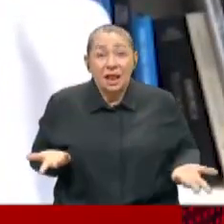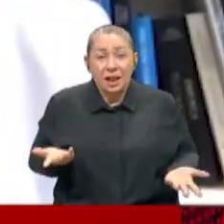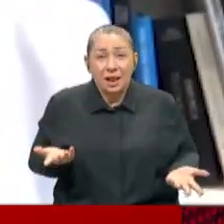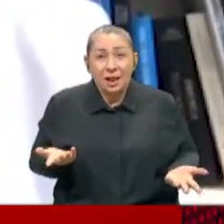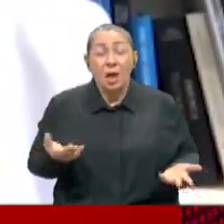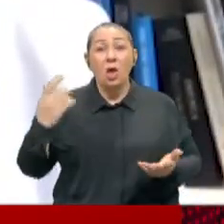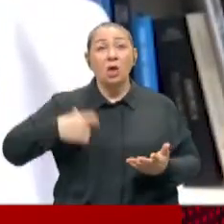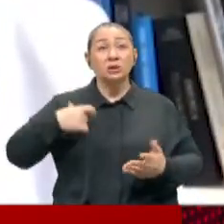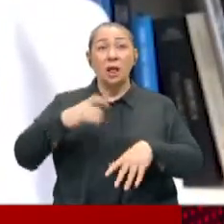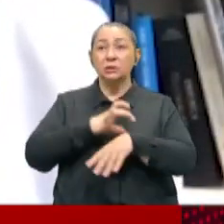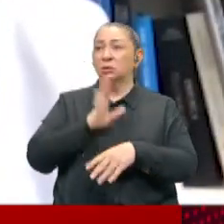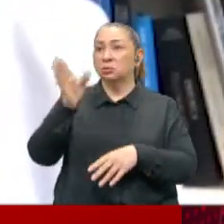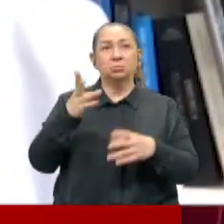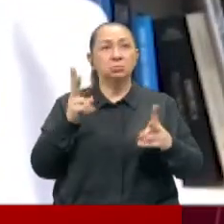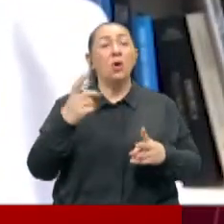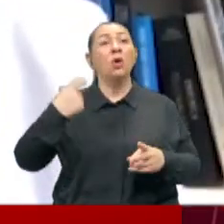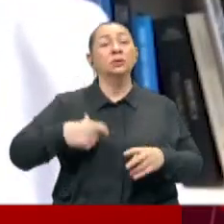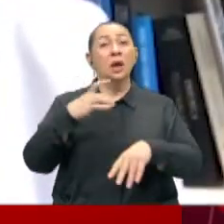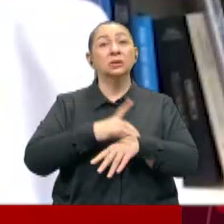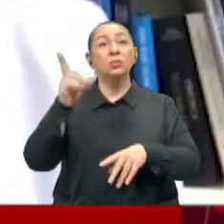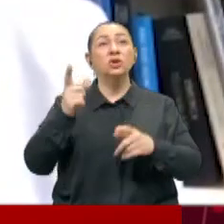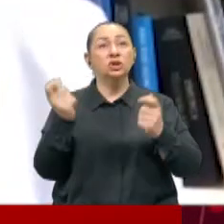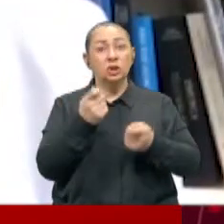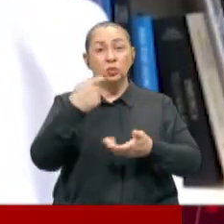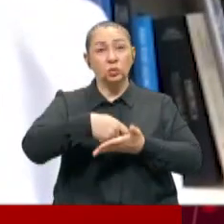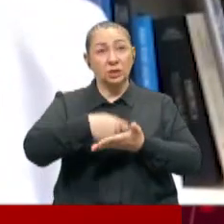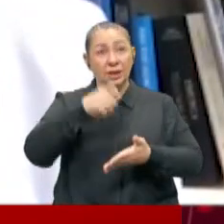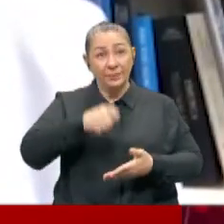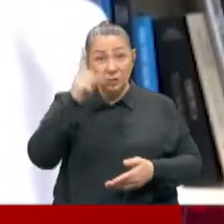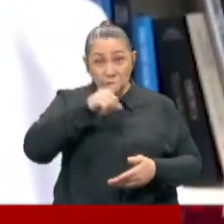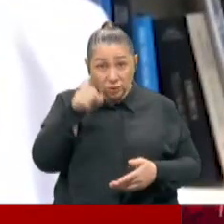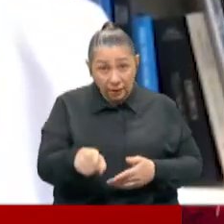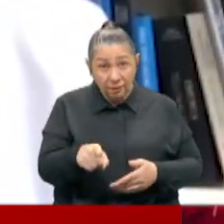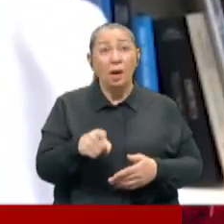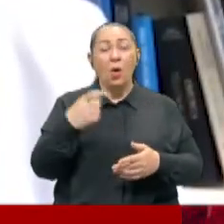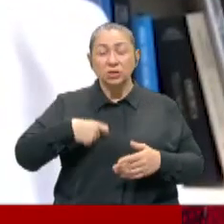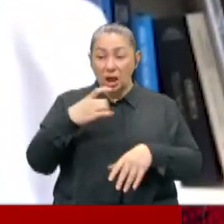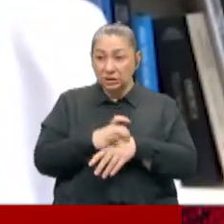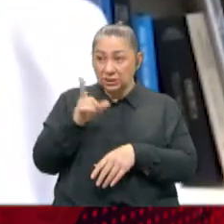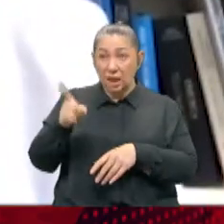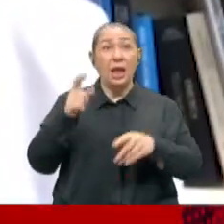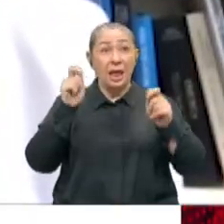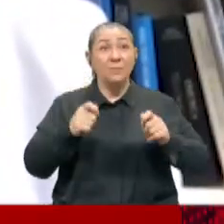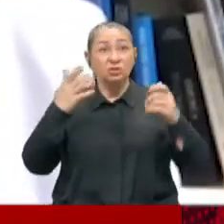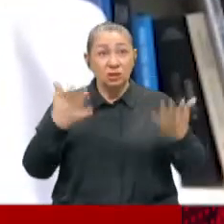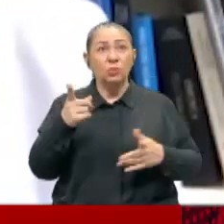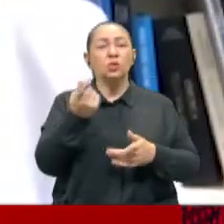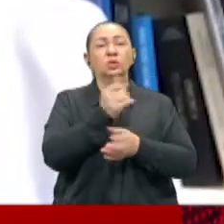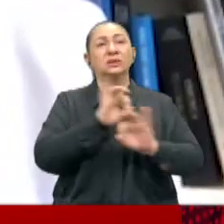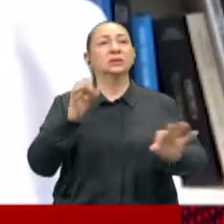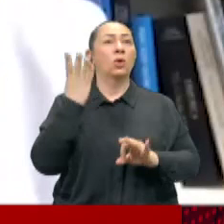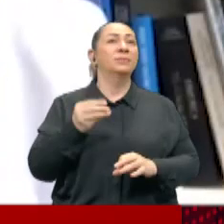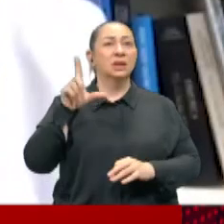değil özel hastanelerde bakılabilir Ama özel hastane bu işlemi ücretli olarak yapıyor en özel hastanelerde yapılacaksa bu